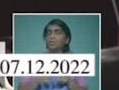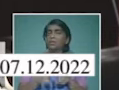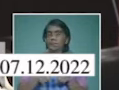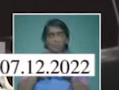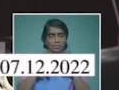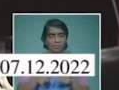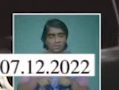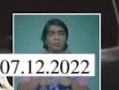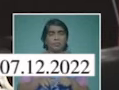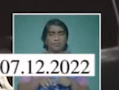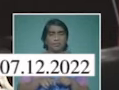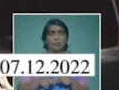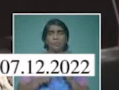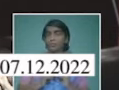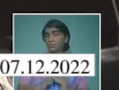நடவடிக்கைகள் எடுக்கப்பட வேண்டும்.